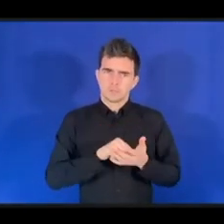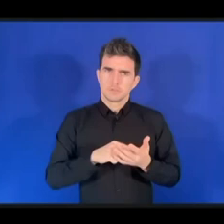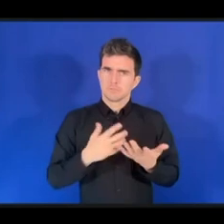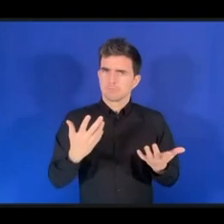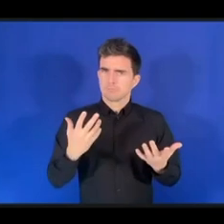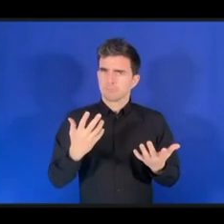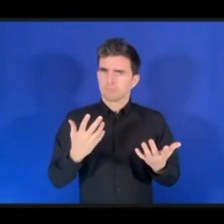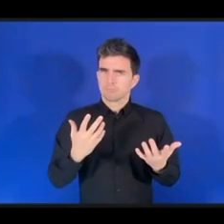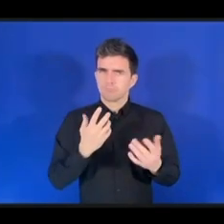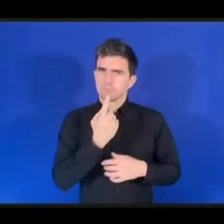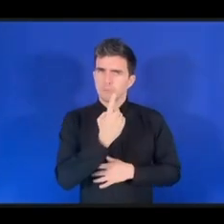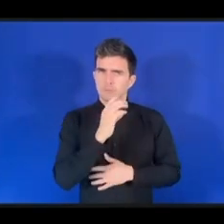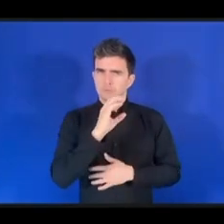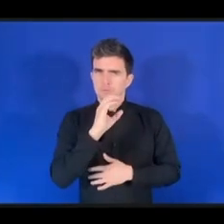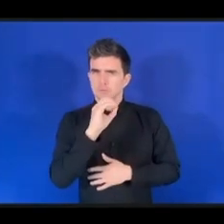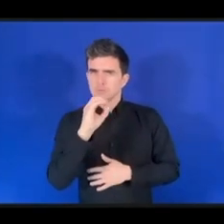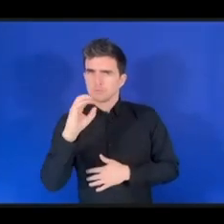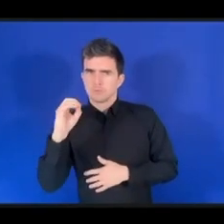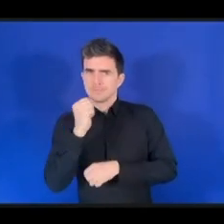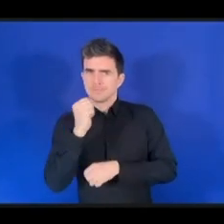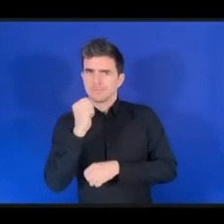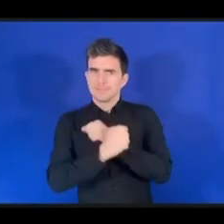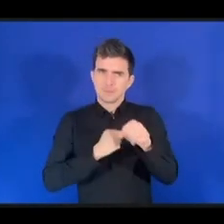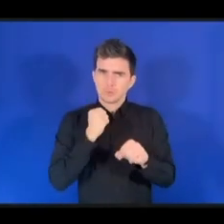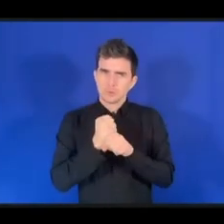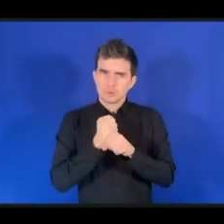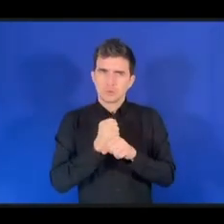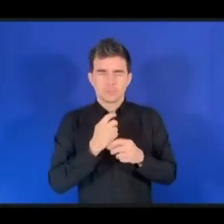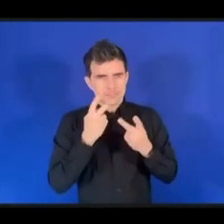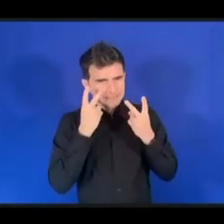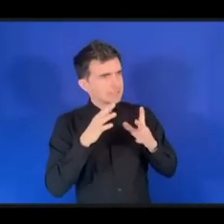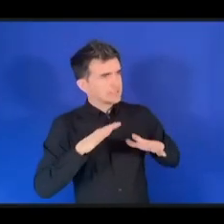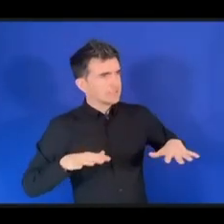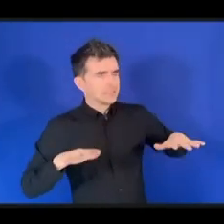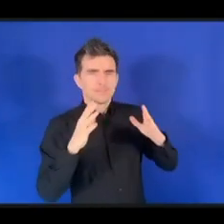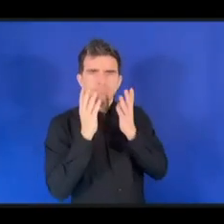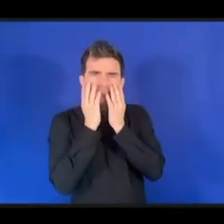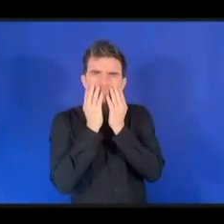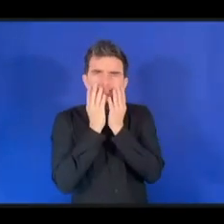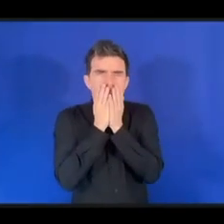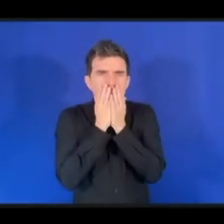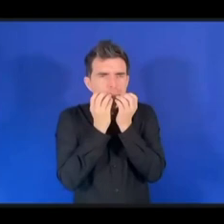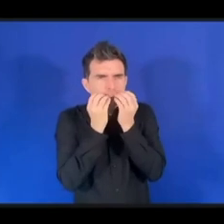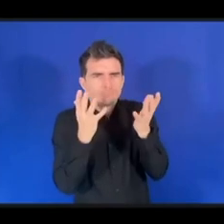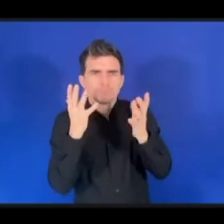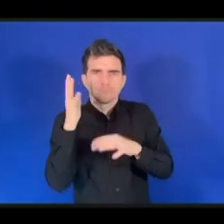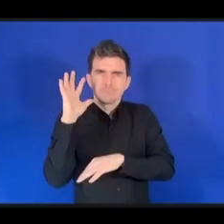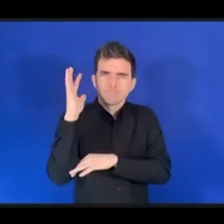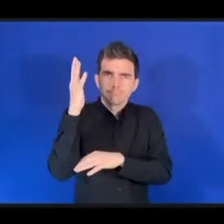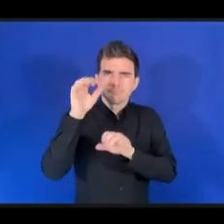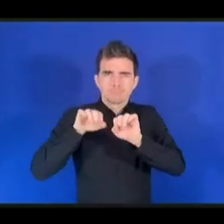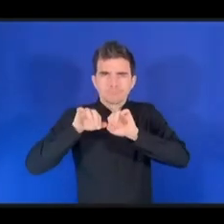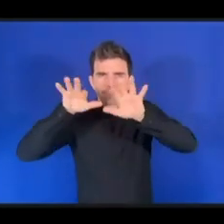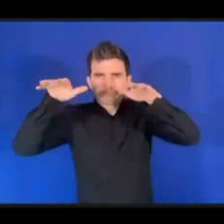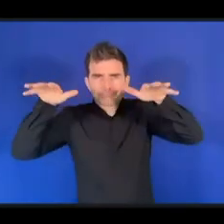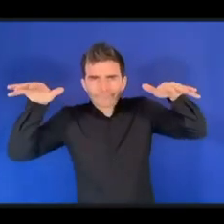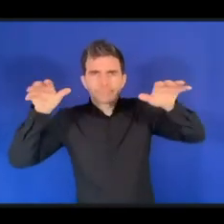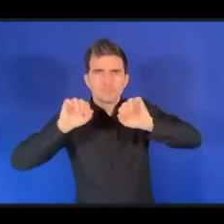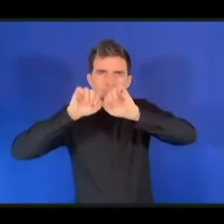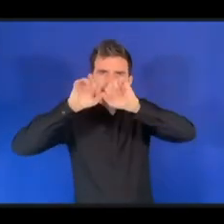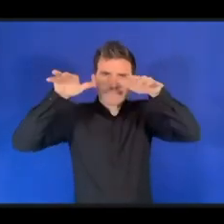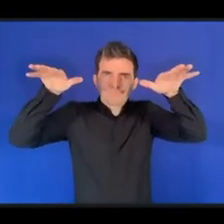و ونحن نحافظ على مشاهدها الطبيعيه الرائعه حتى الان